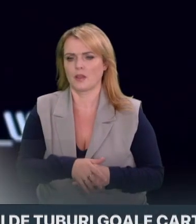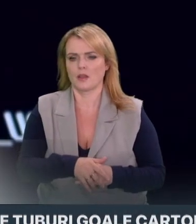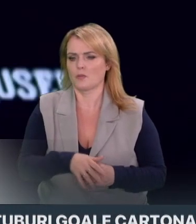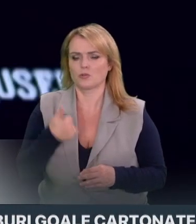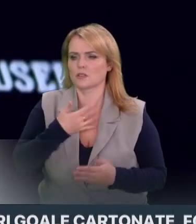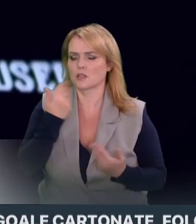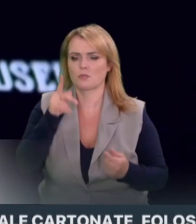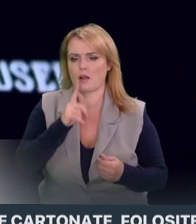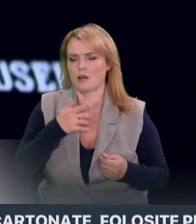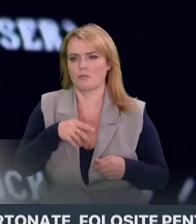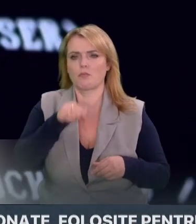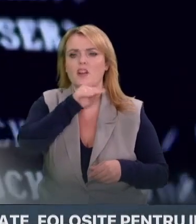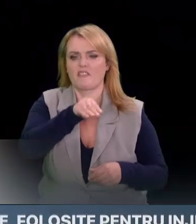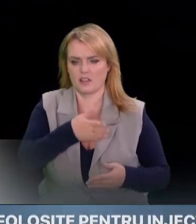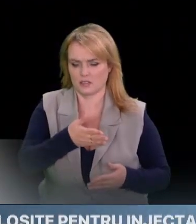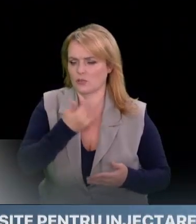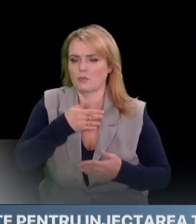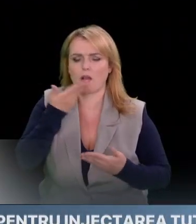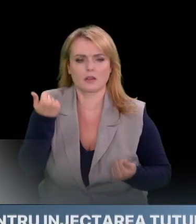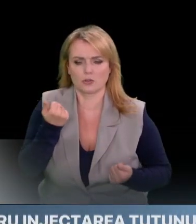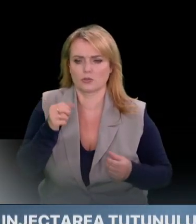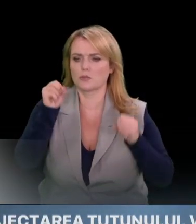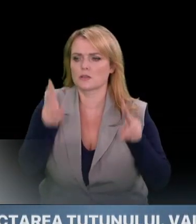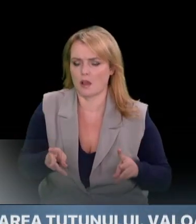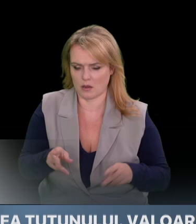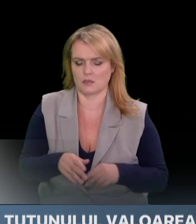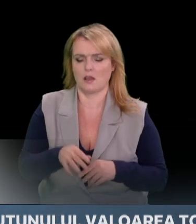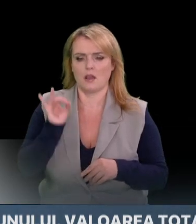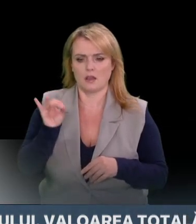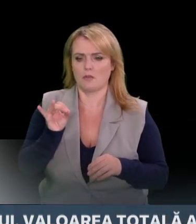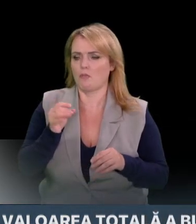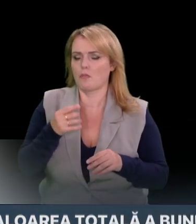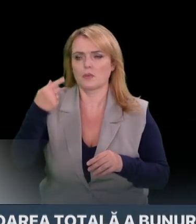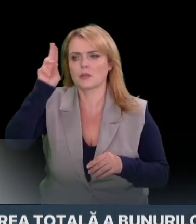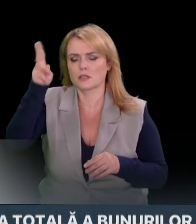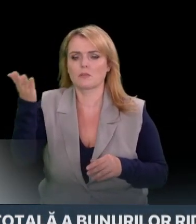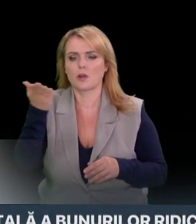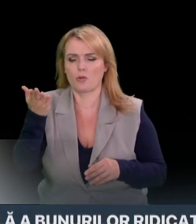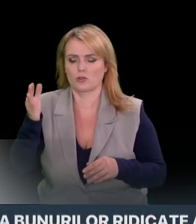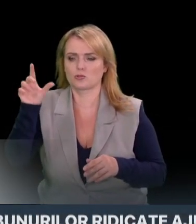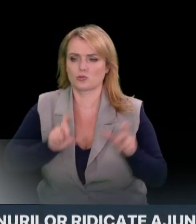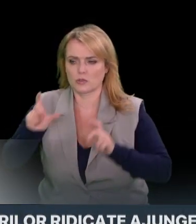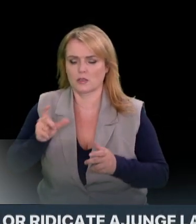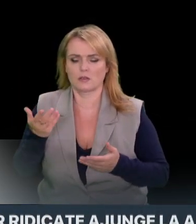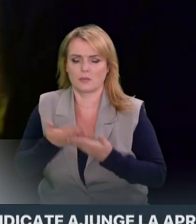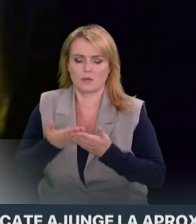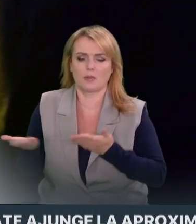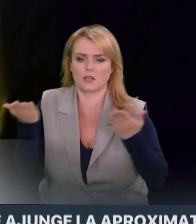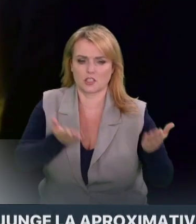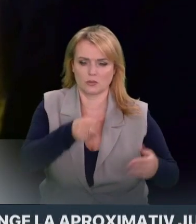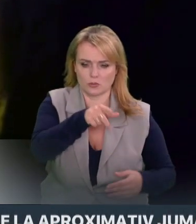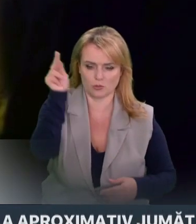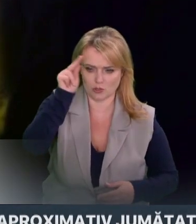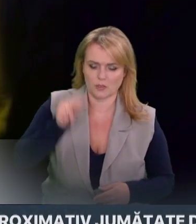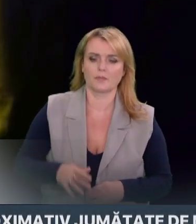rapoarte anuale de securitate cibernetică ne prezintă că factorul uman este una din cele mai slabi verici și inclusiv un punct critic în cadrul